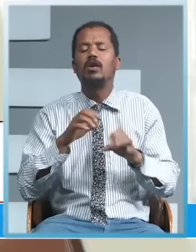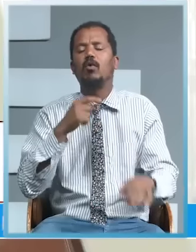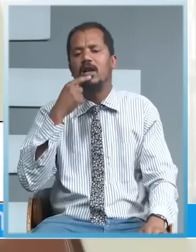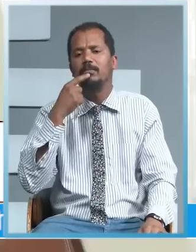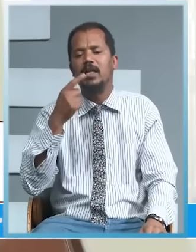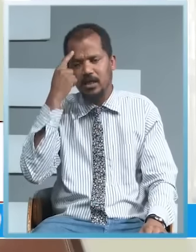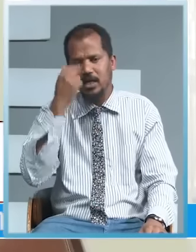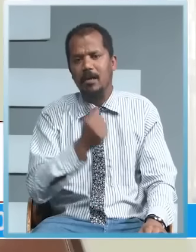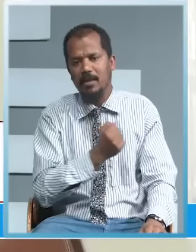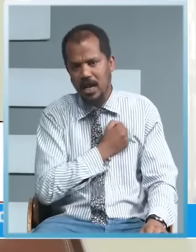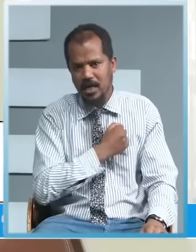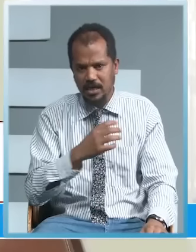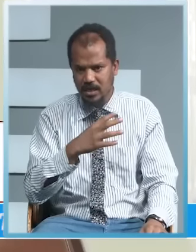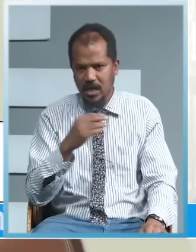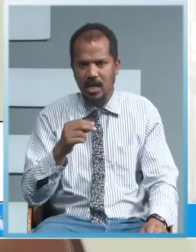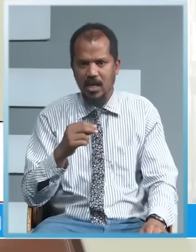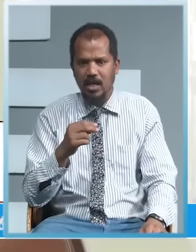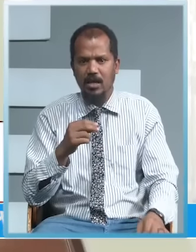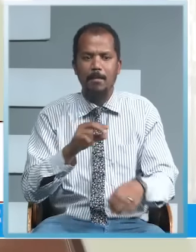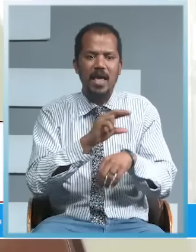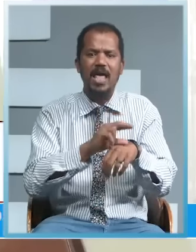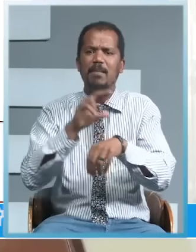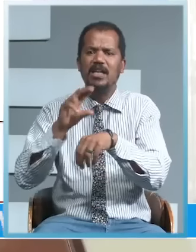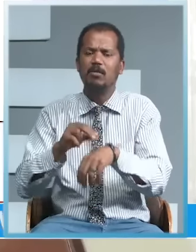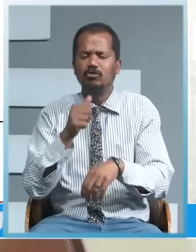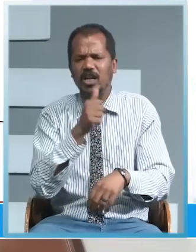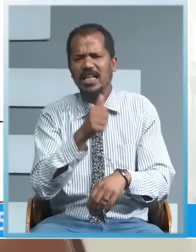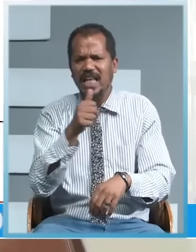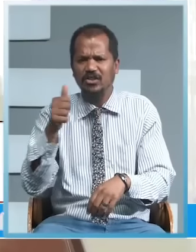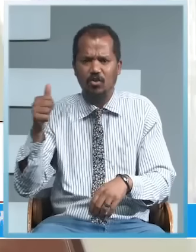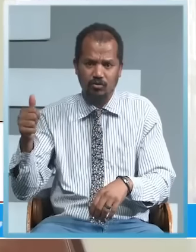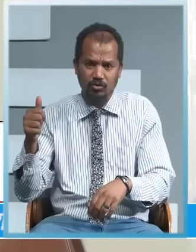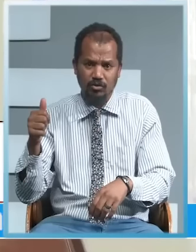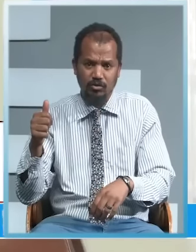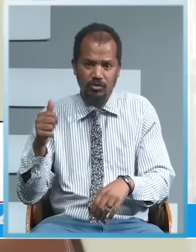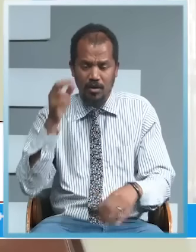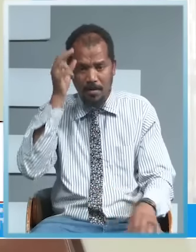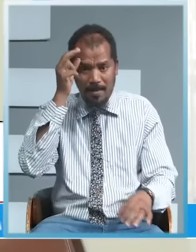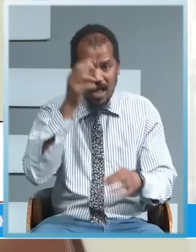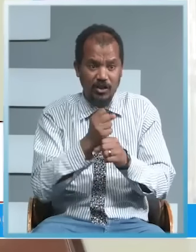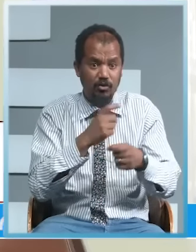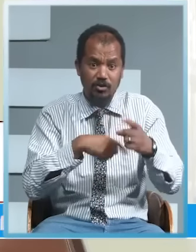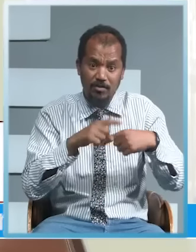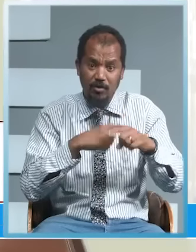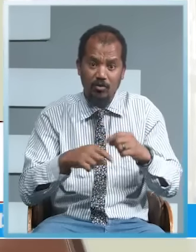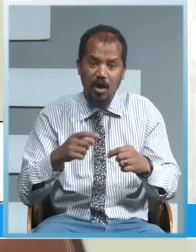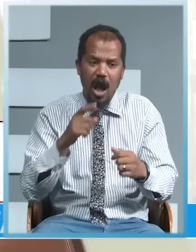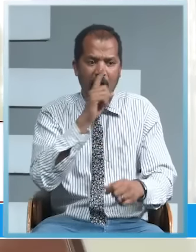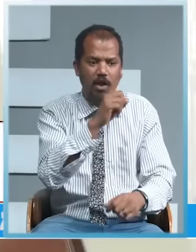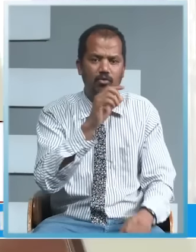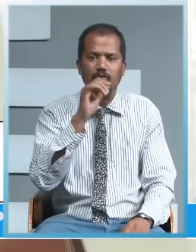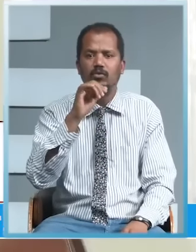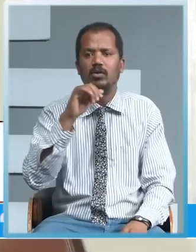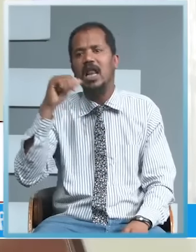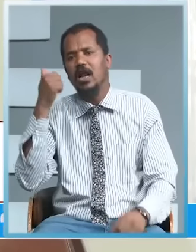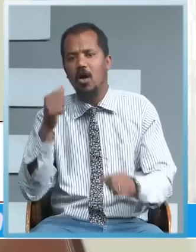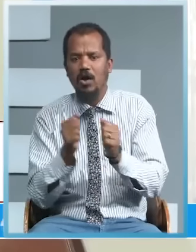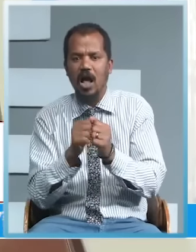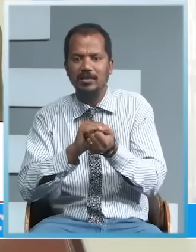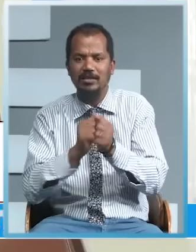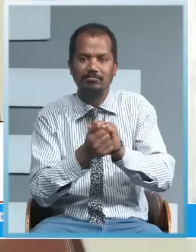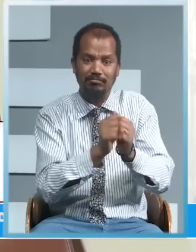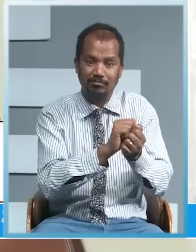ብለን እናምናለንና ብሔረሰቦች የራሳቸውን ባህል ይዞ ሲመጡ አንዱ ከሌላው ጋር